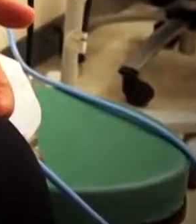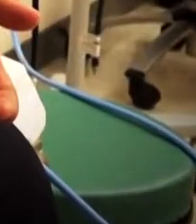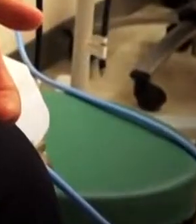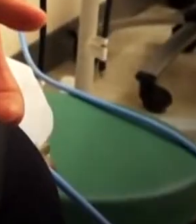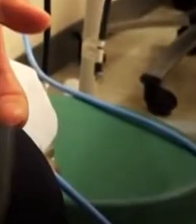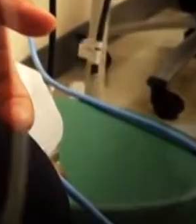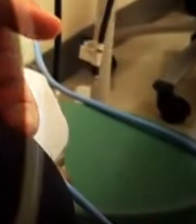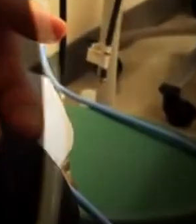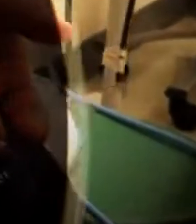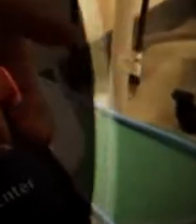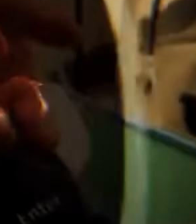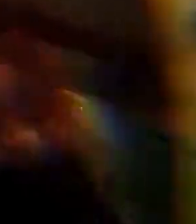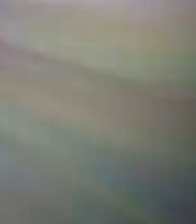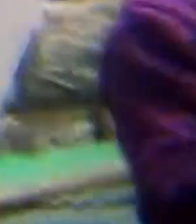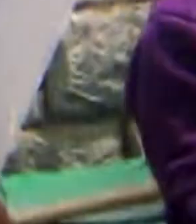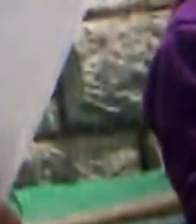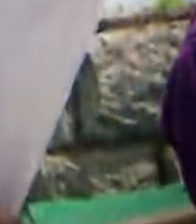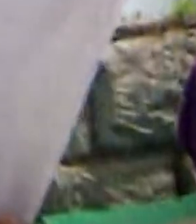아